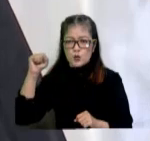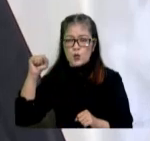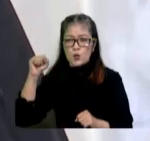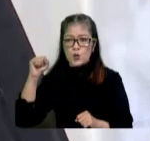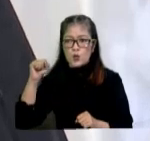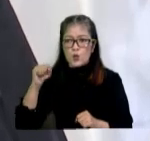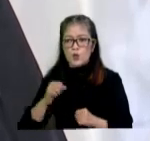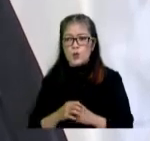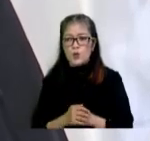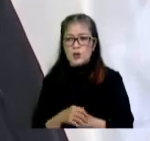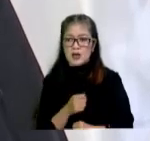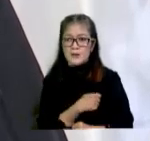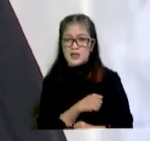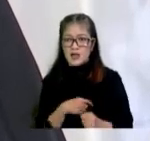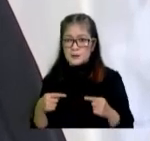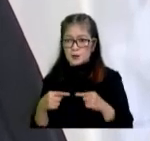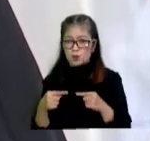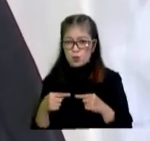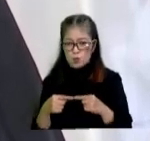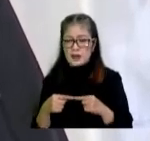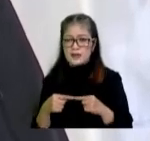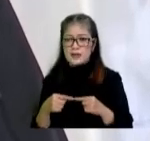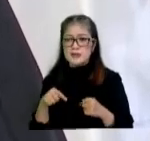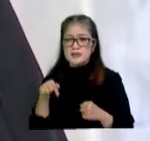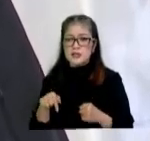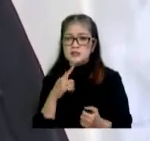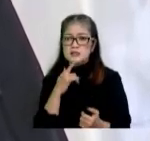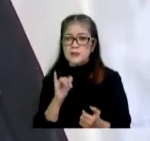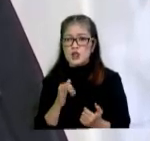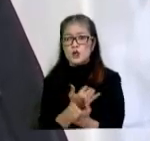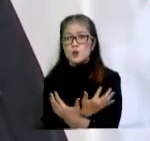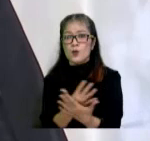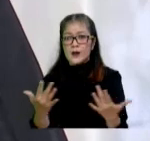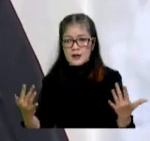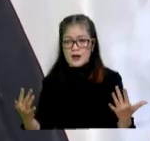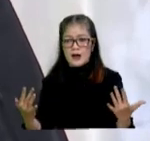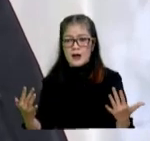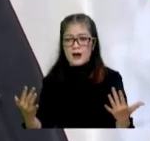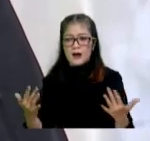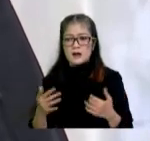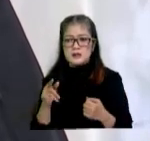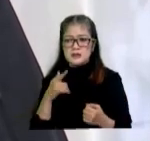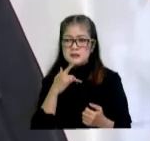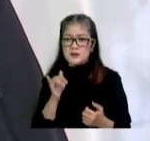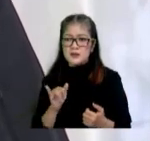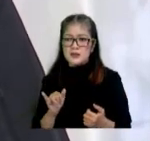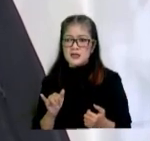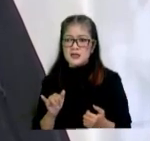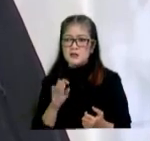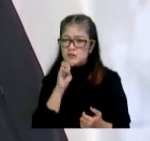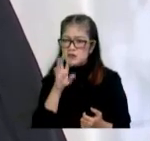Saya lihat Kemenhub dalam hal ini tidak mendengar suara konsumen, ya, tidak melindungi kepentingan